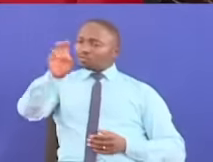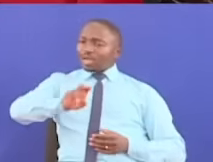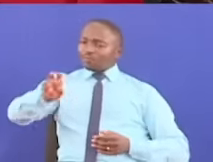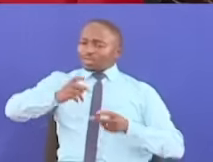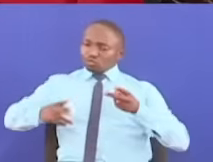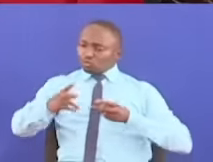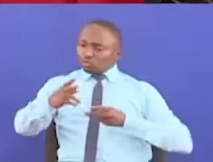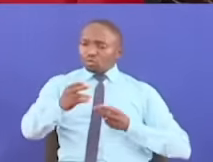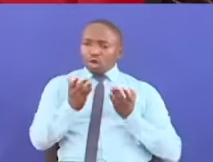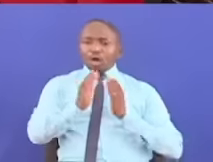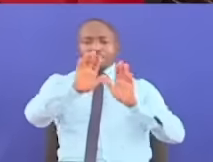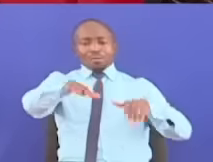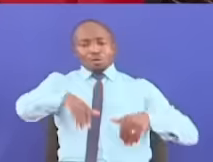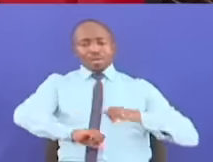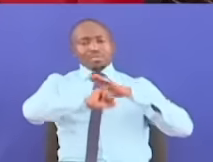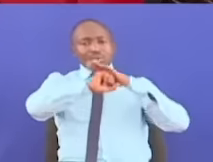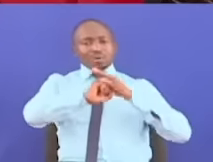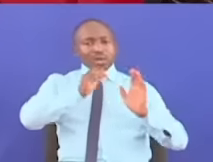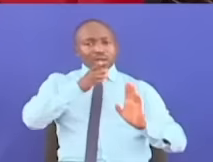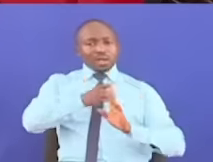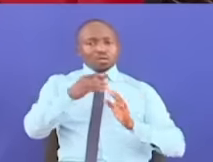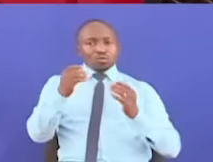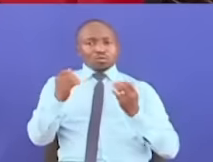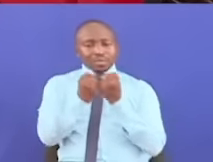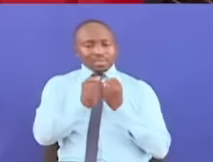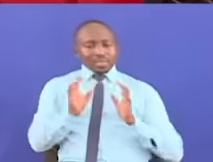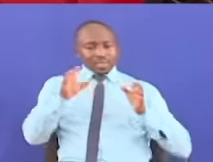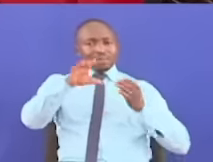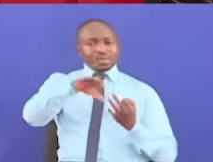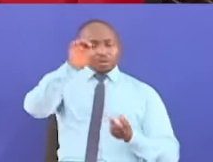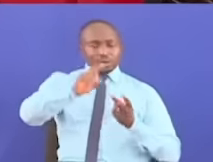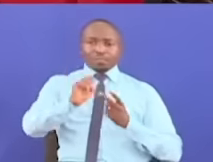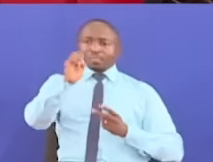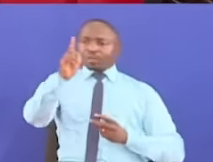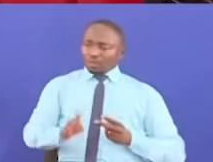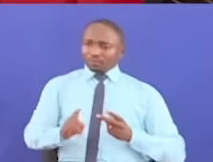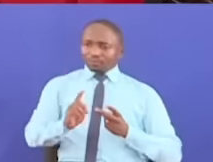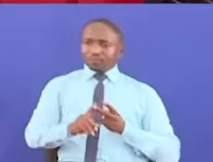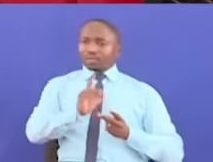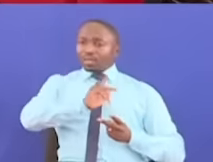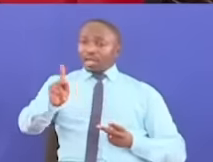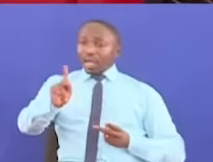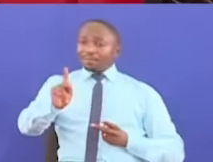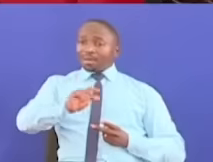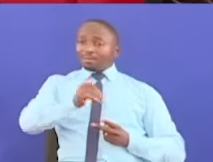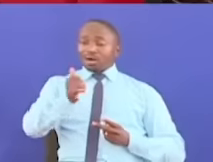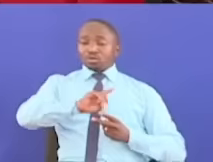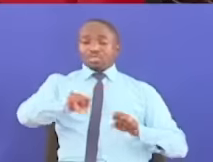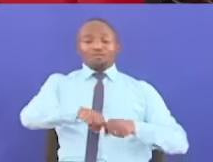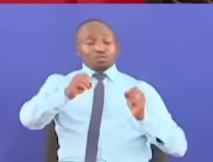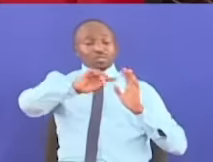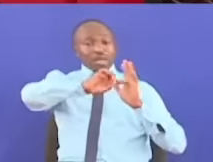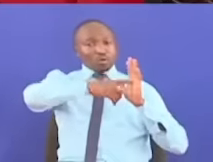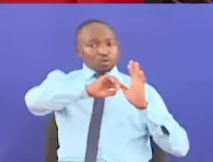marebotizabudeșticălineșticâmpulung hili linium mk Ili tue kuba kunda Kama teu kwa hiyar litak kuwa sij vun kanuni MH eshima